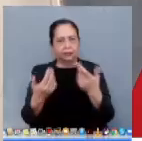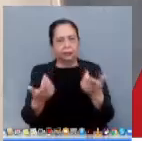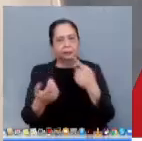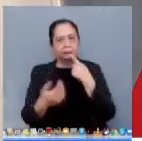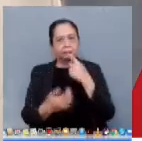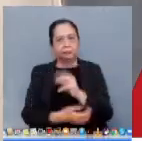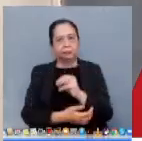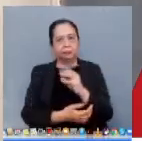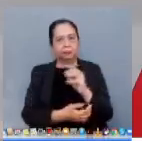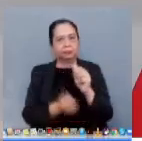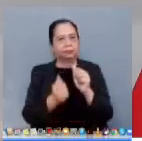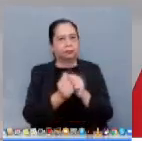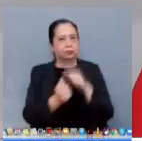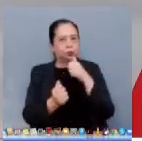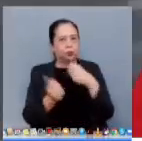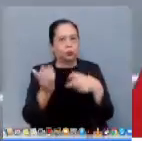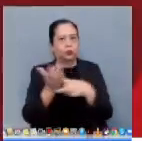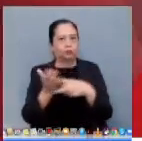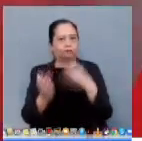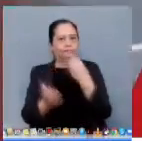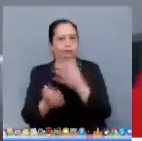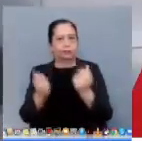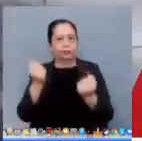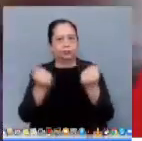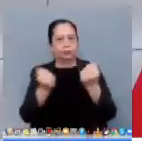ilang natikitang driver.